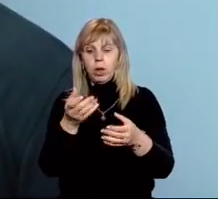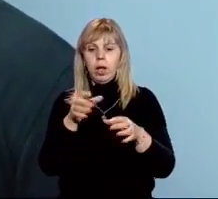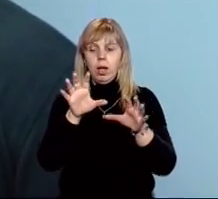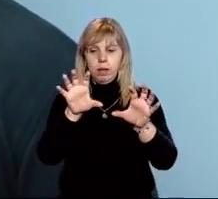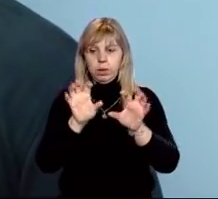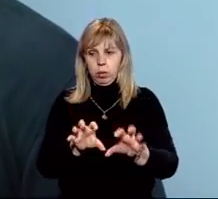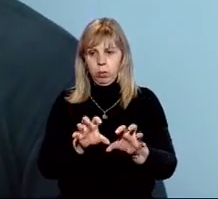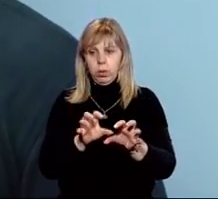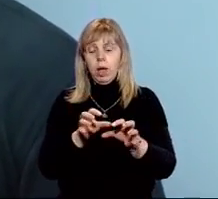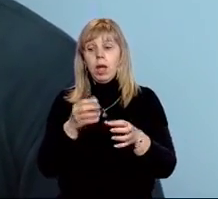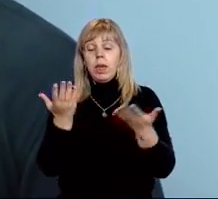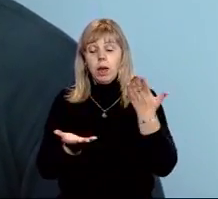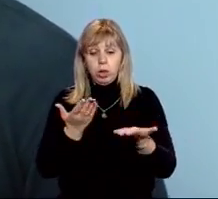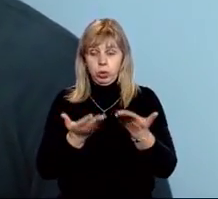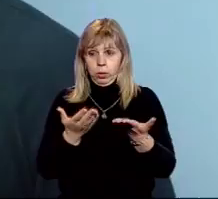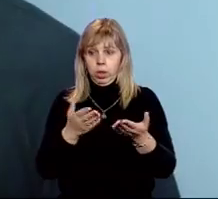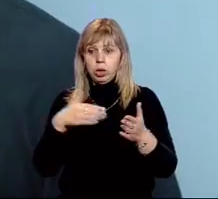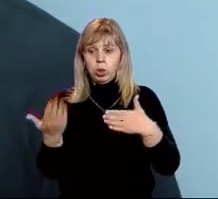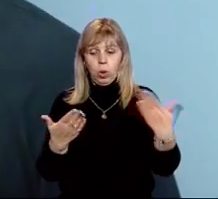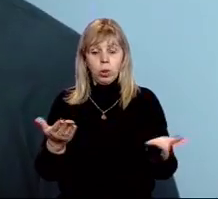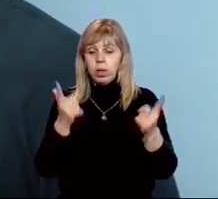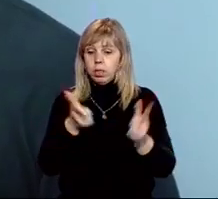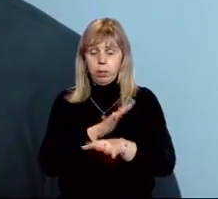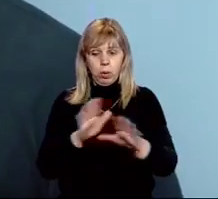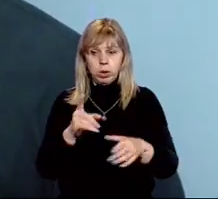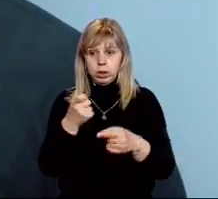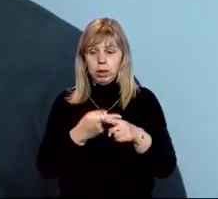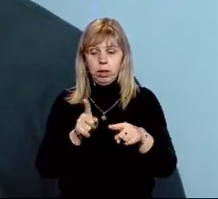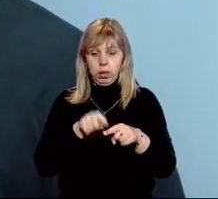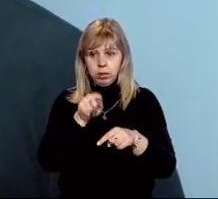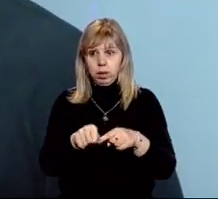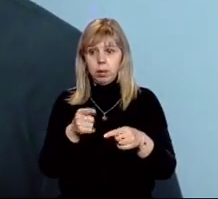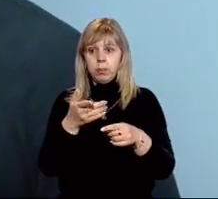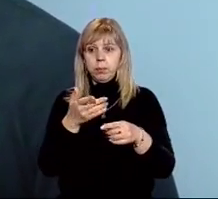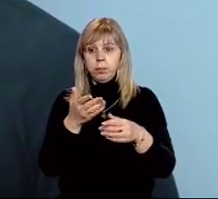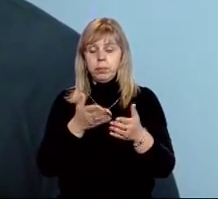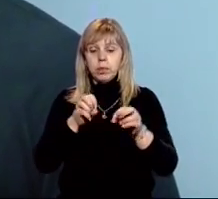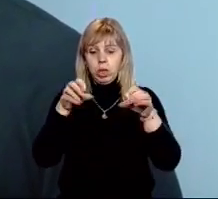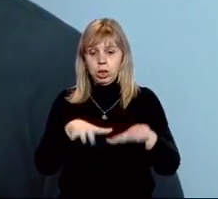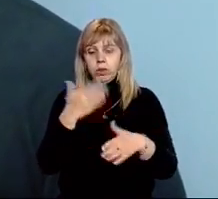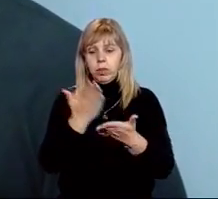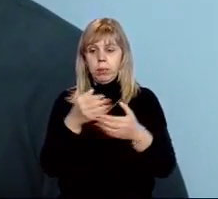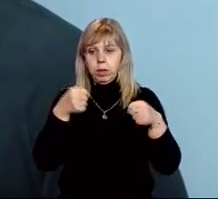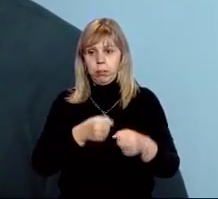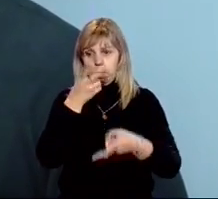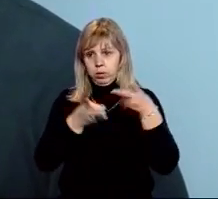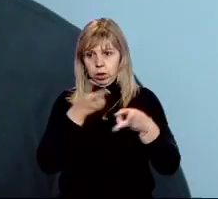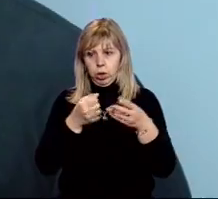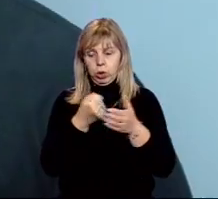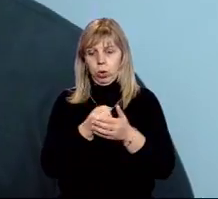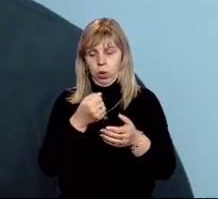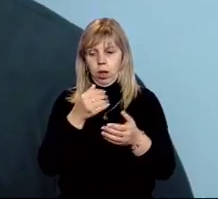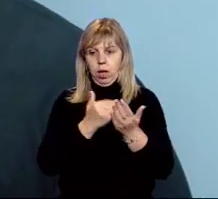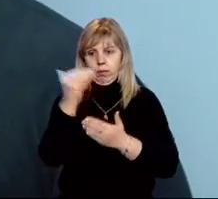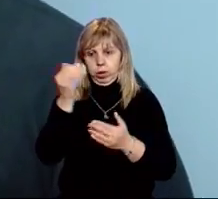законом. Якщо сторони не погоджуються з відповідним винесеним рішенням, вони мають право його оскаржити до